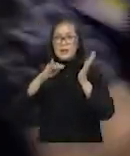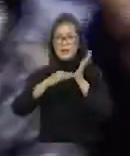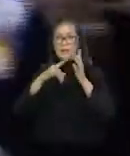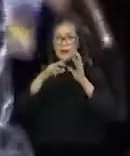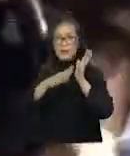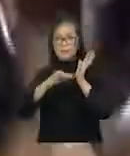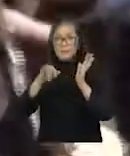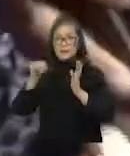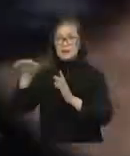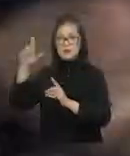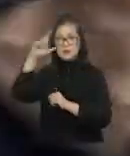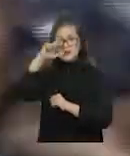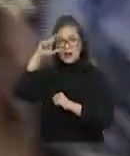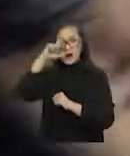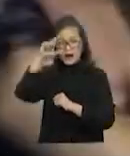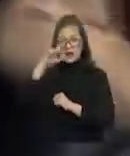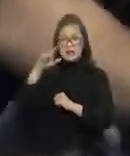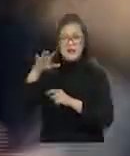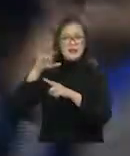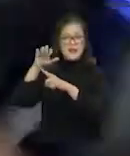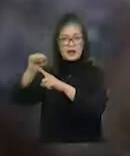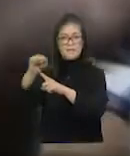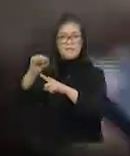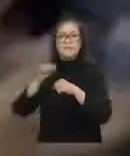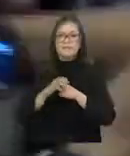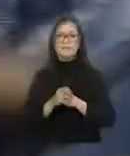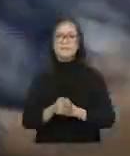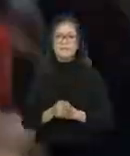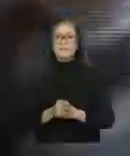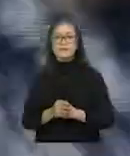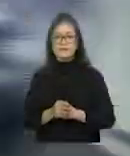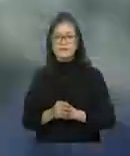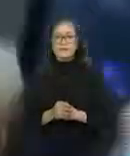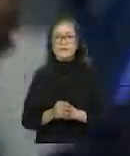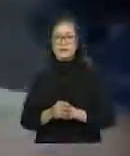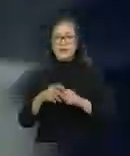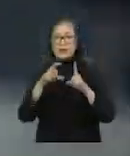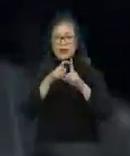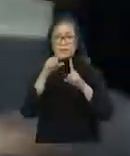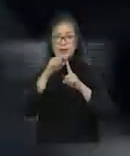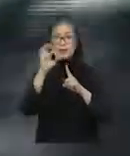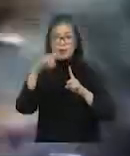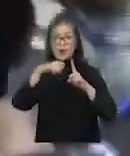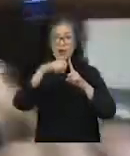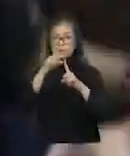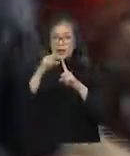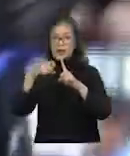DPO KPK. Status Maming sebagai salah satu DPO KPK berlaku sejak 26 Juli